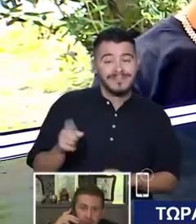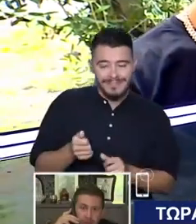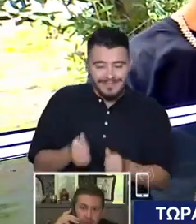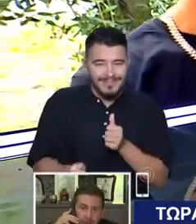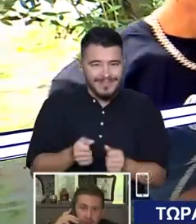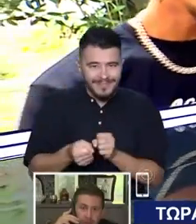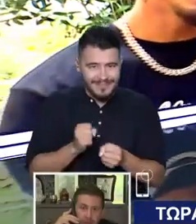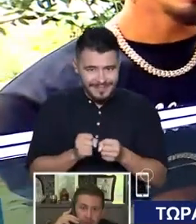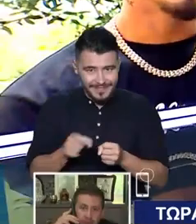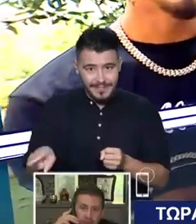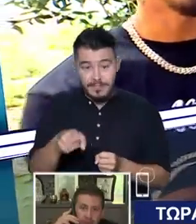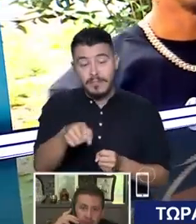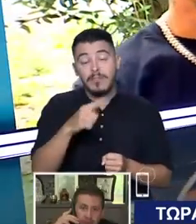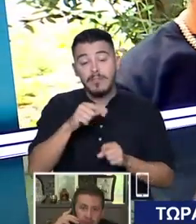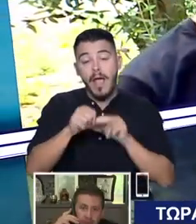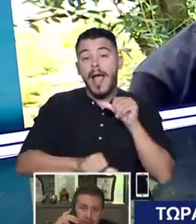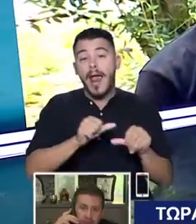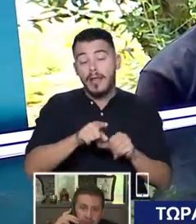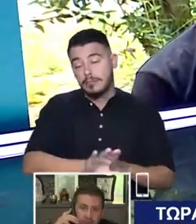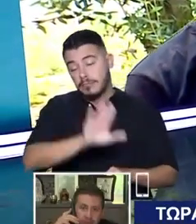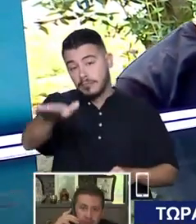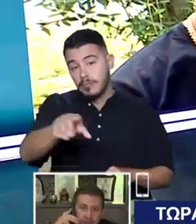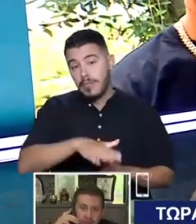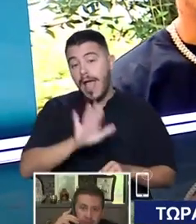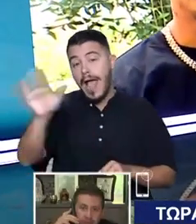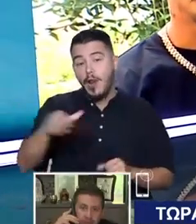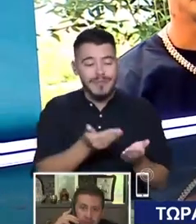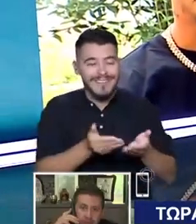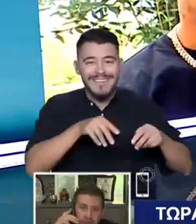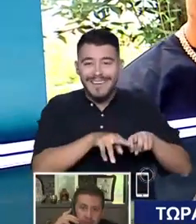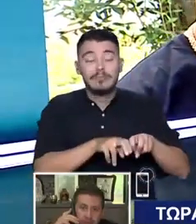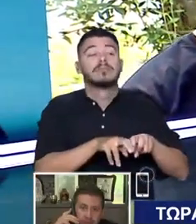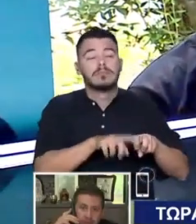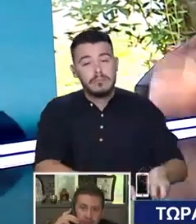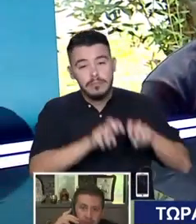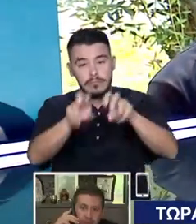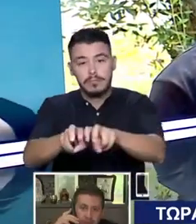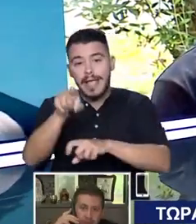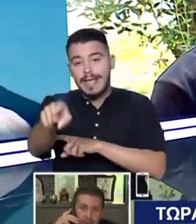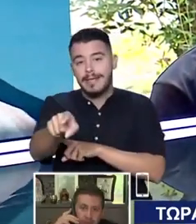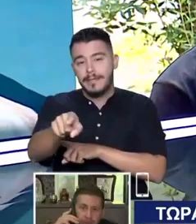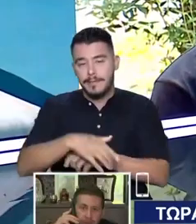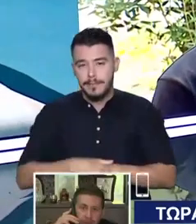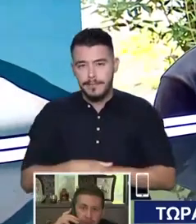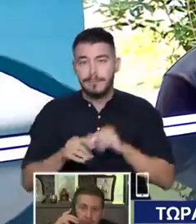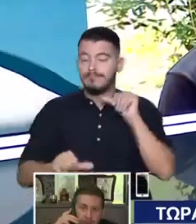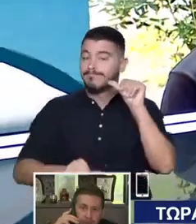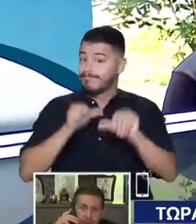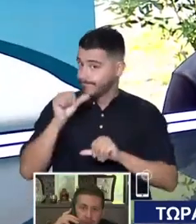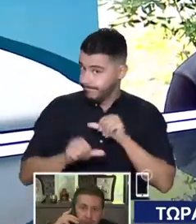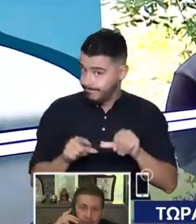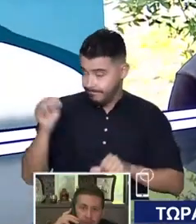παιδιά, λέγοντας, χωρίς να πει κάποια δικαιολογία ή κάποια αιτιολογία για αυτό. Ξεκίνησε λοιπόν και την ώρα